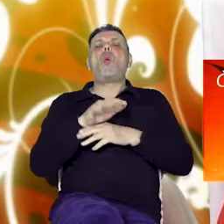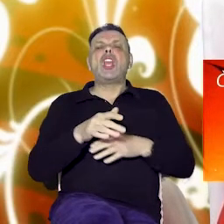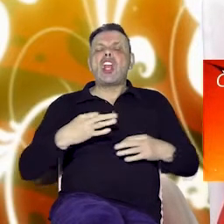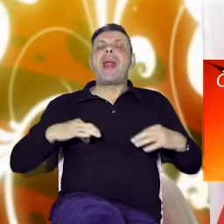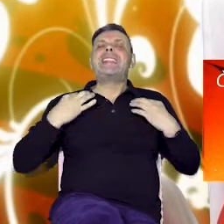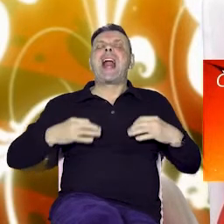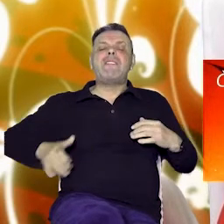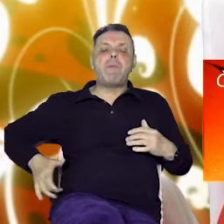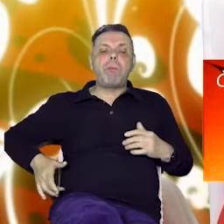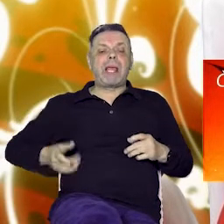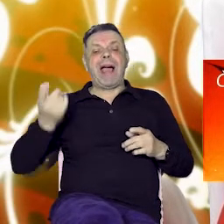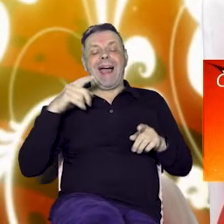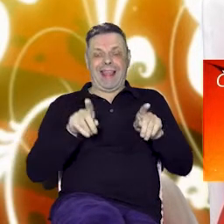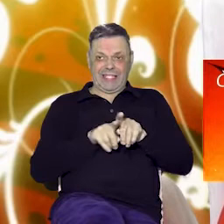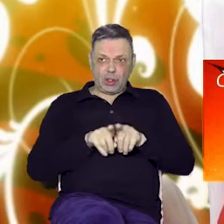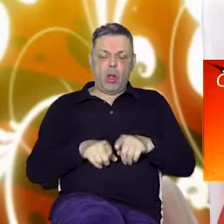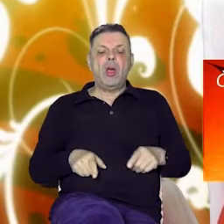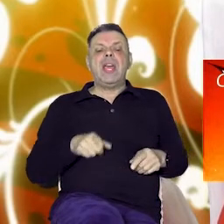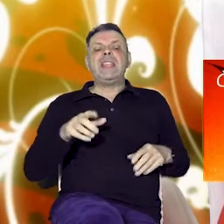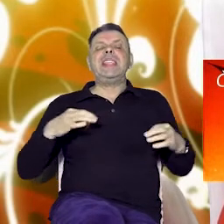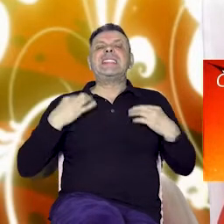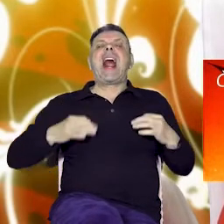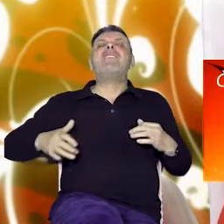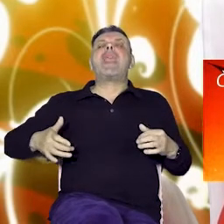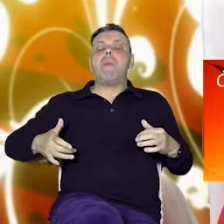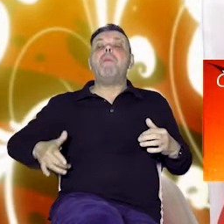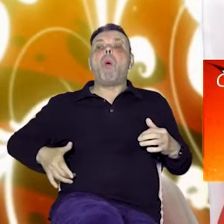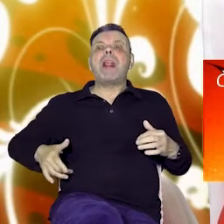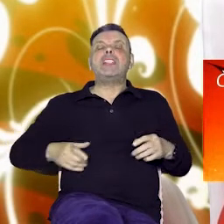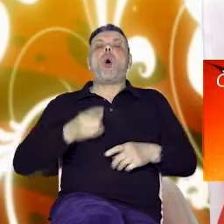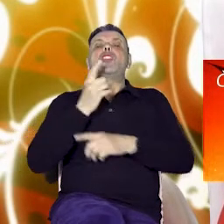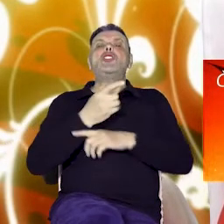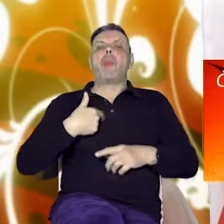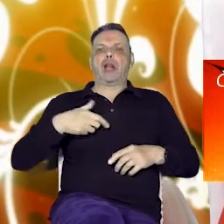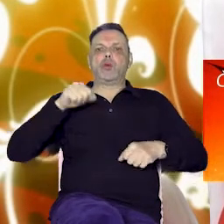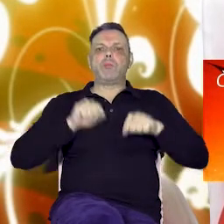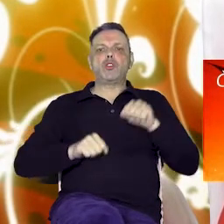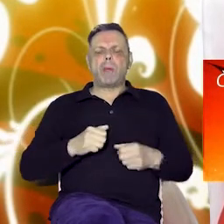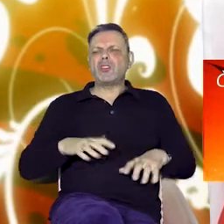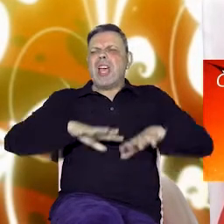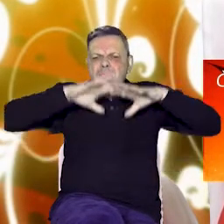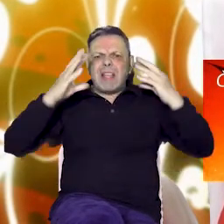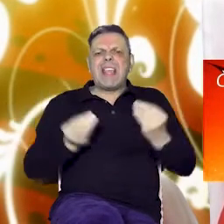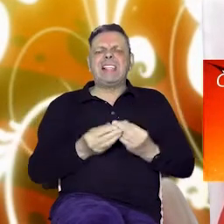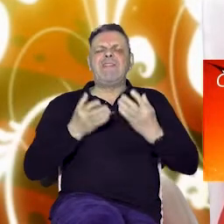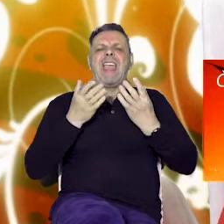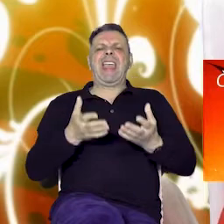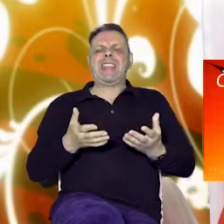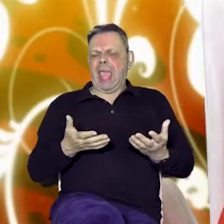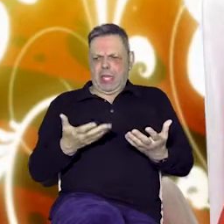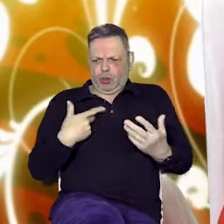bubrega. Ali isto tako i ti zdravi bubrezi određuju našu sposobnost da sve te